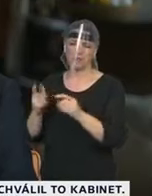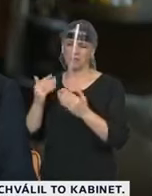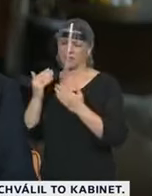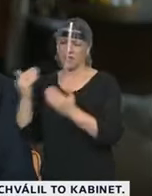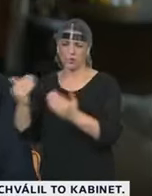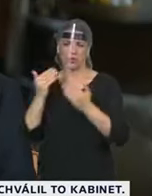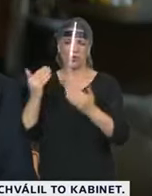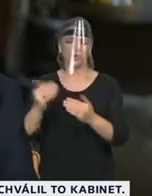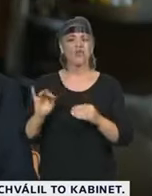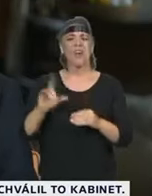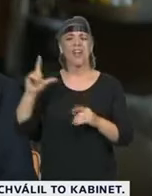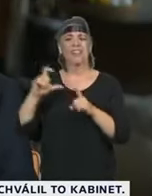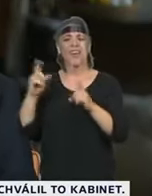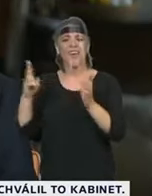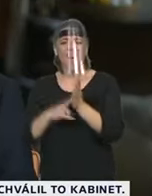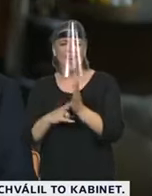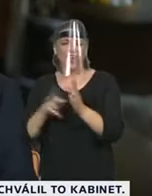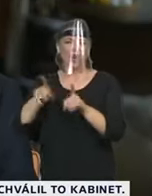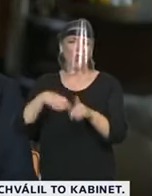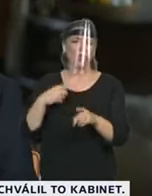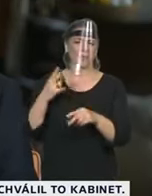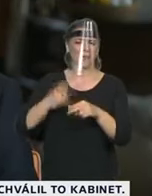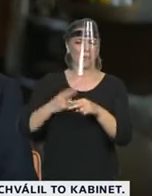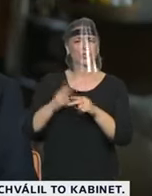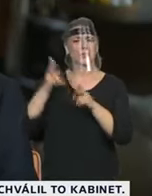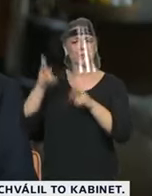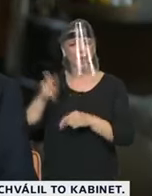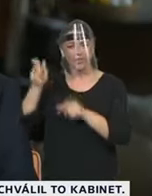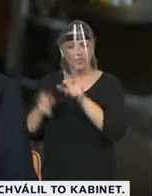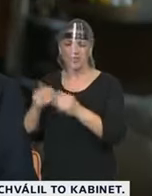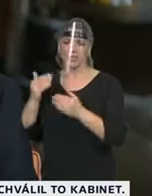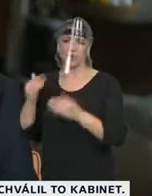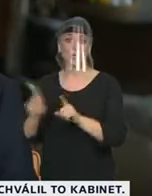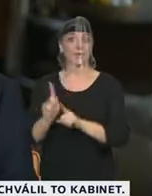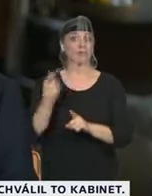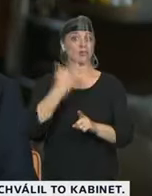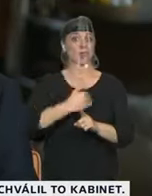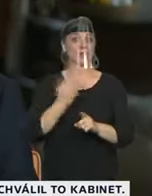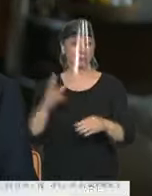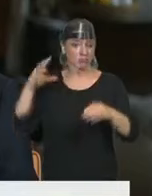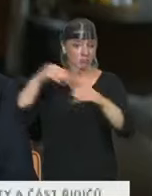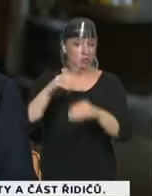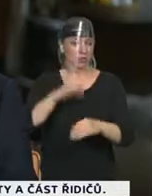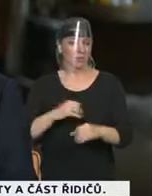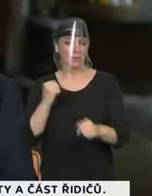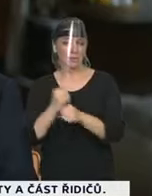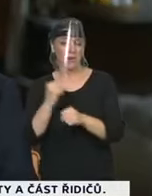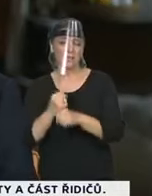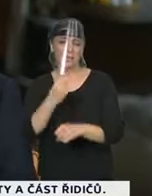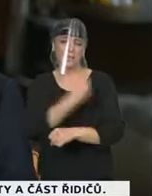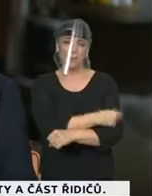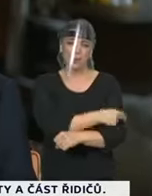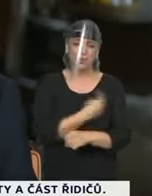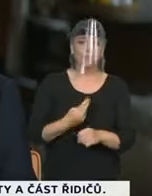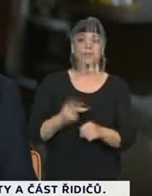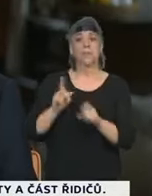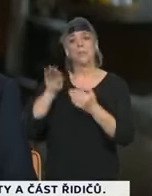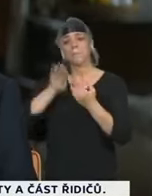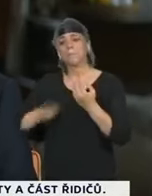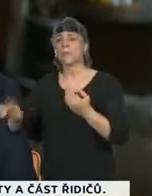nemocných. Děkuji všem studentům vysokých škol, kteří pracují v nemocnicích nebo mají vlastní dobrovolnické